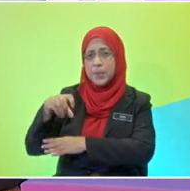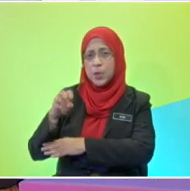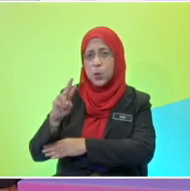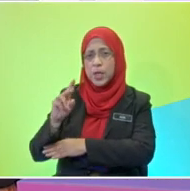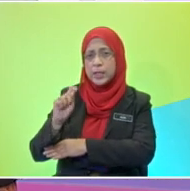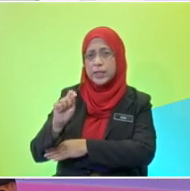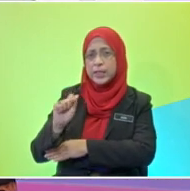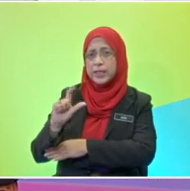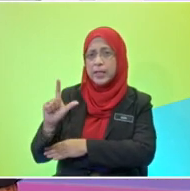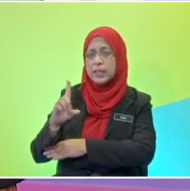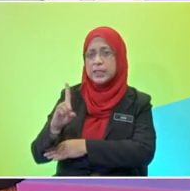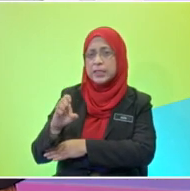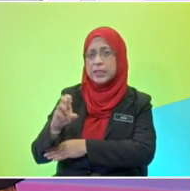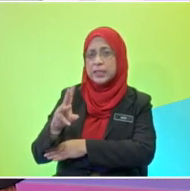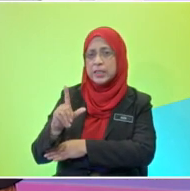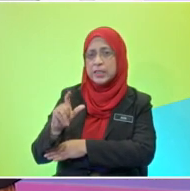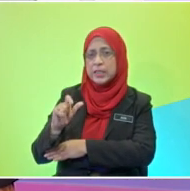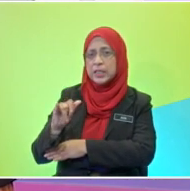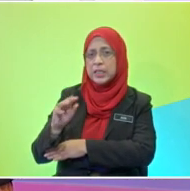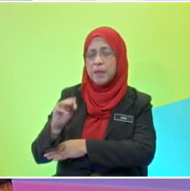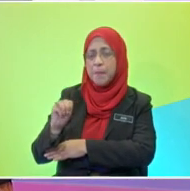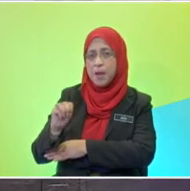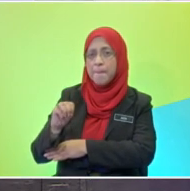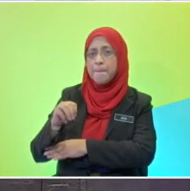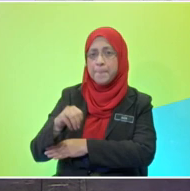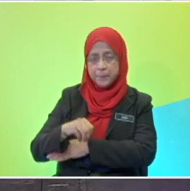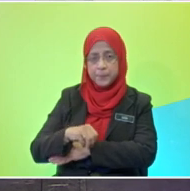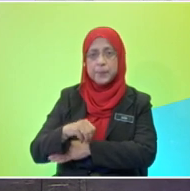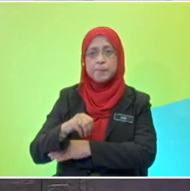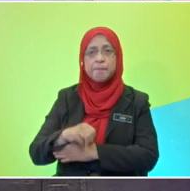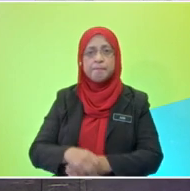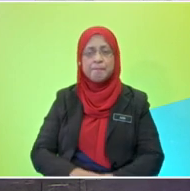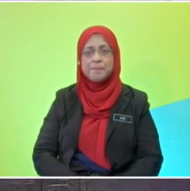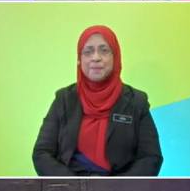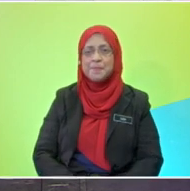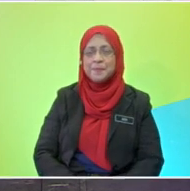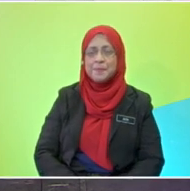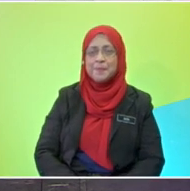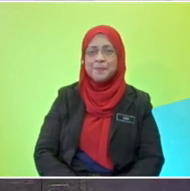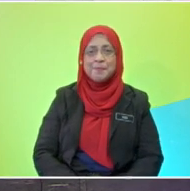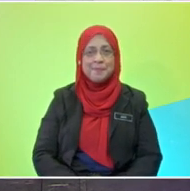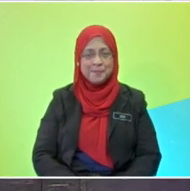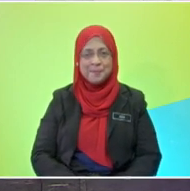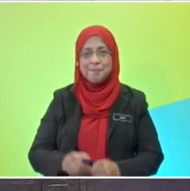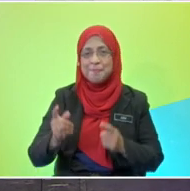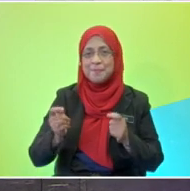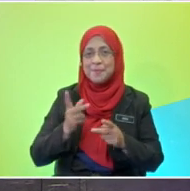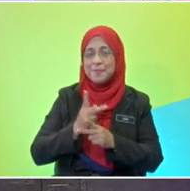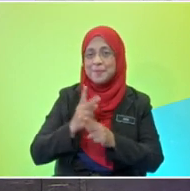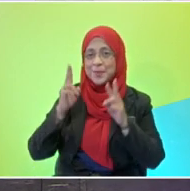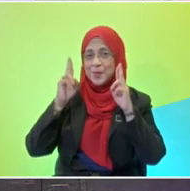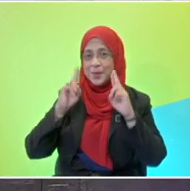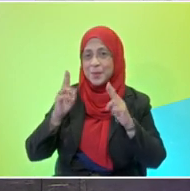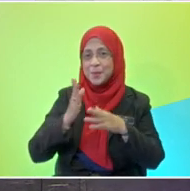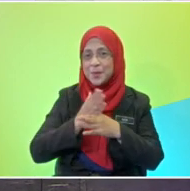delima itu dia subur juga yang boleh kita jadikan subuh rujukan rasakan Oke jadi Terima kasih banyak-banyak atas